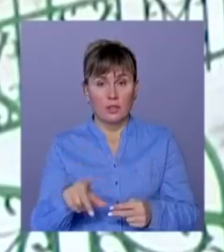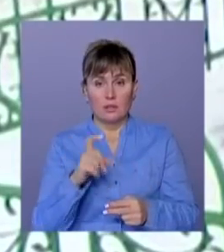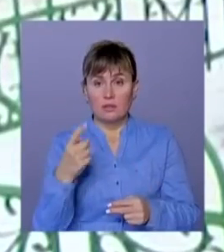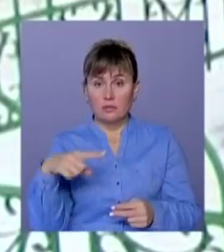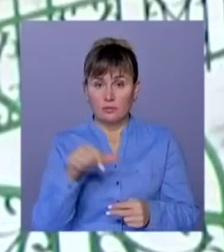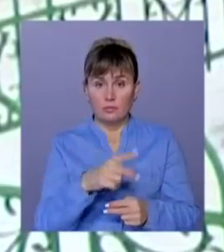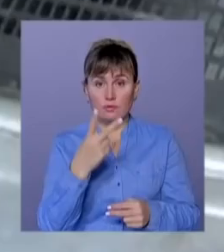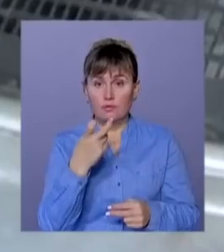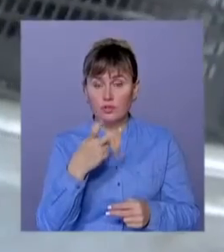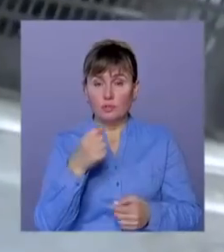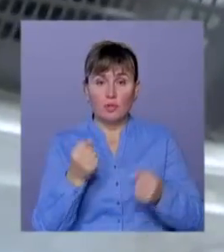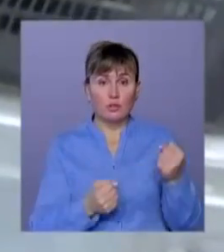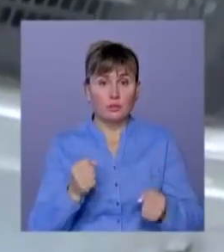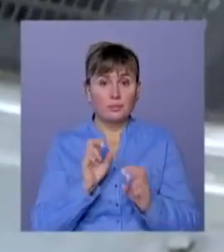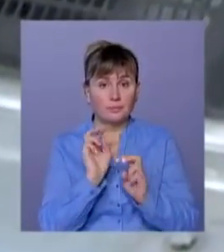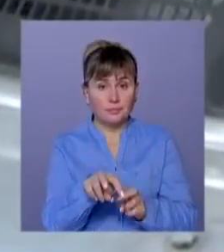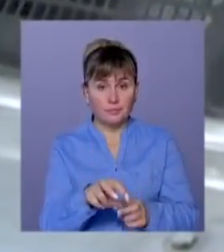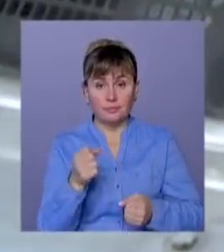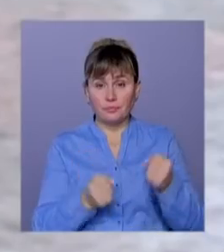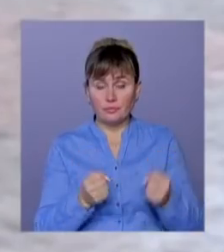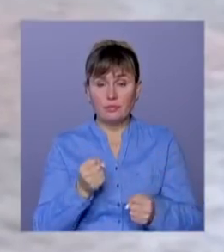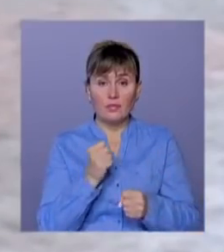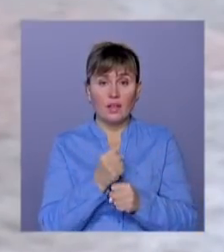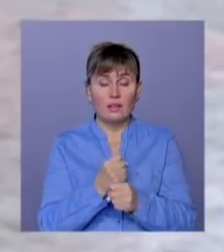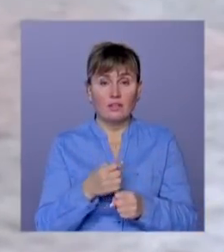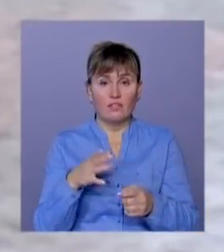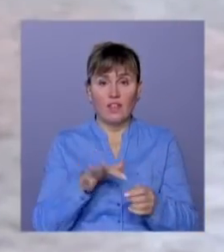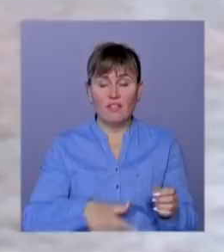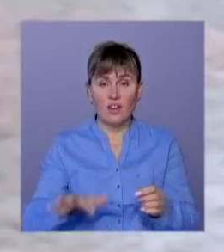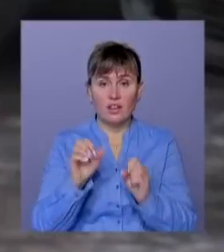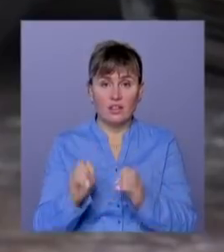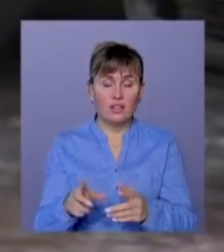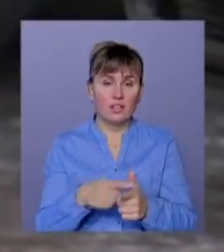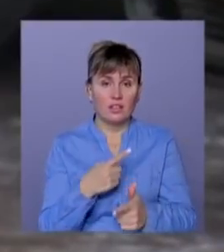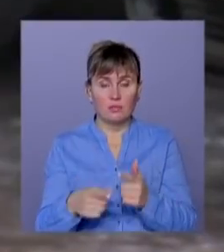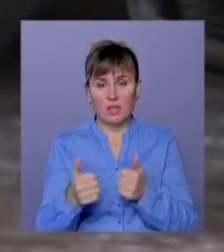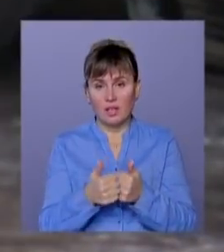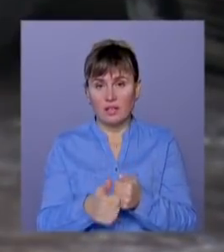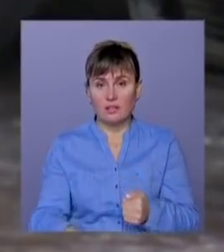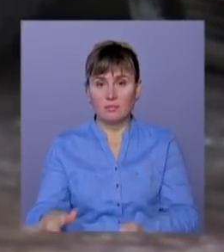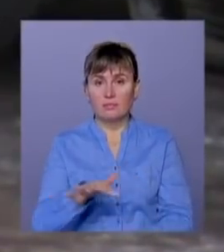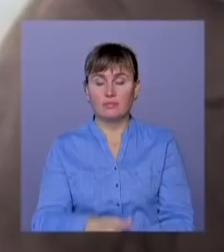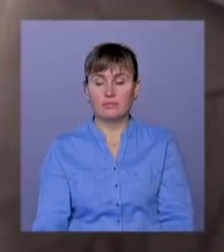неделю 200 автолюбителей. Автомашины приходилось бросать прямо во дворах, либо у обочины.